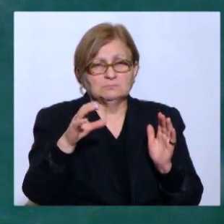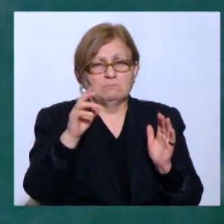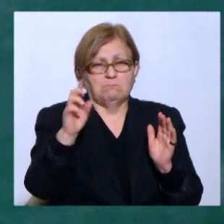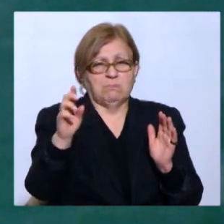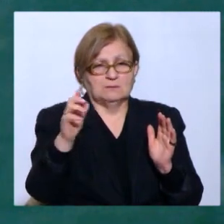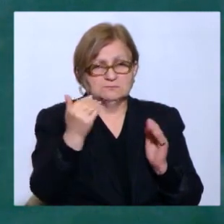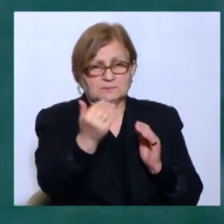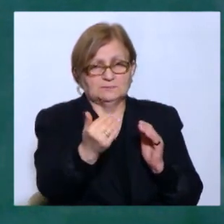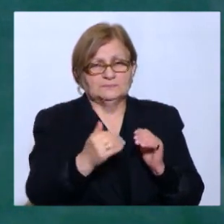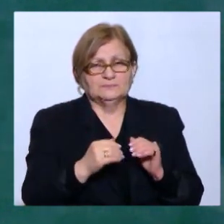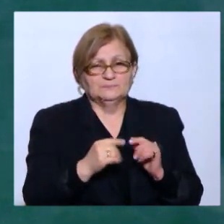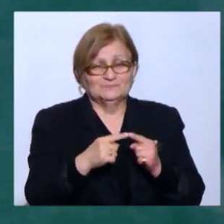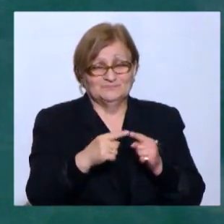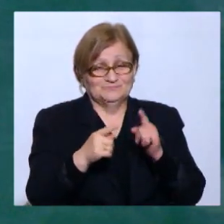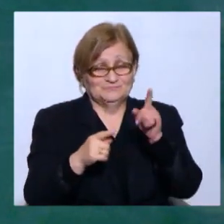სინუს ბ-ზე.